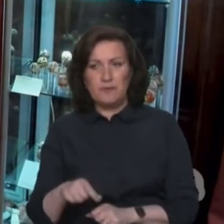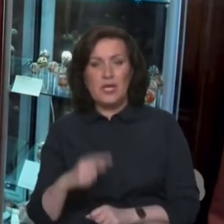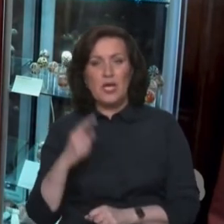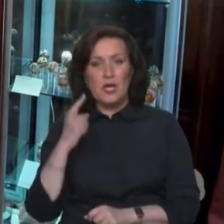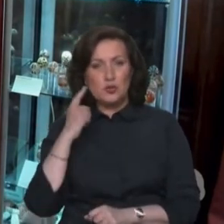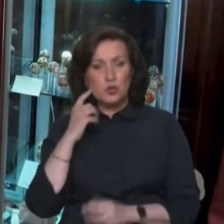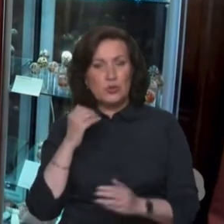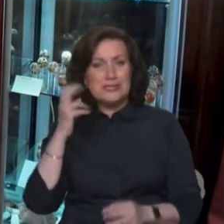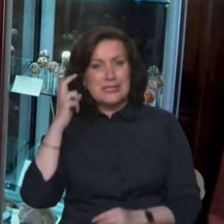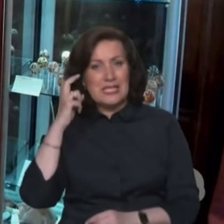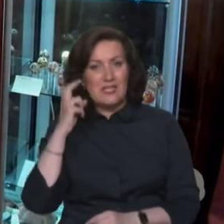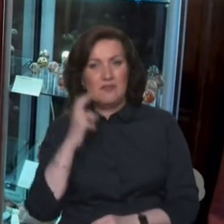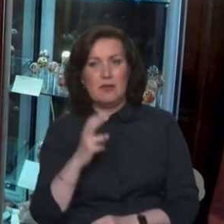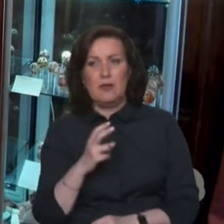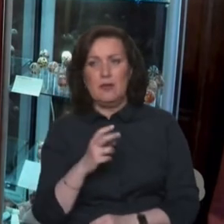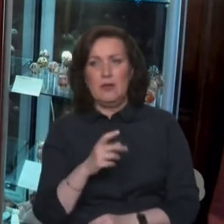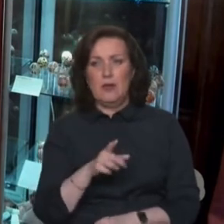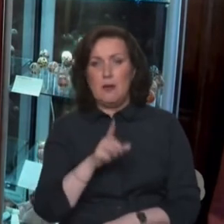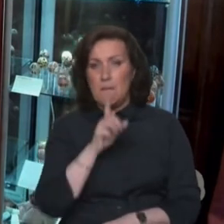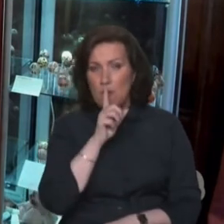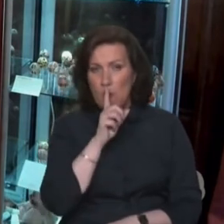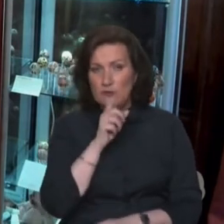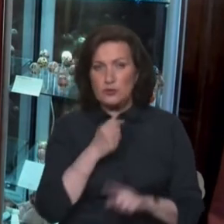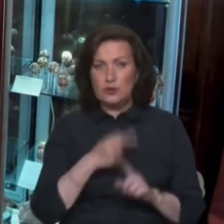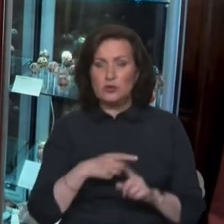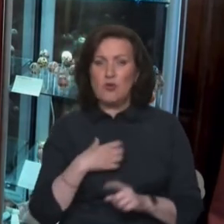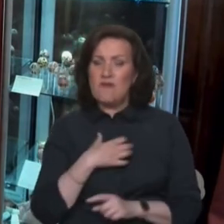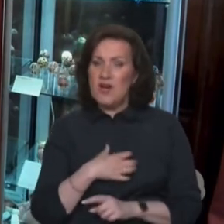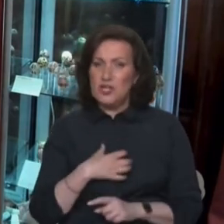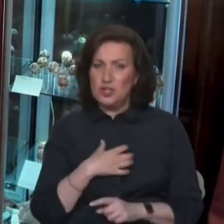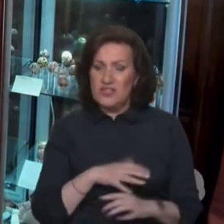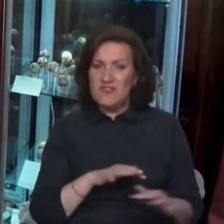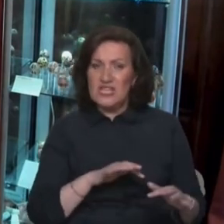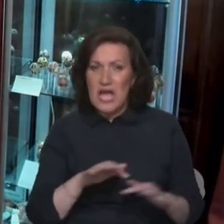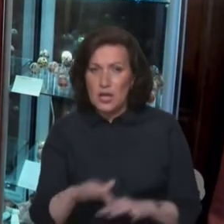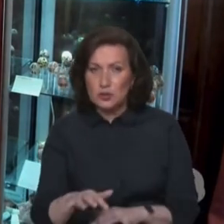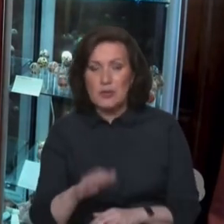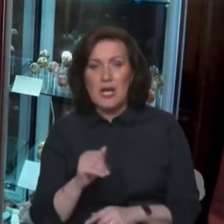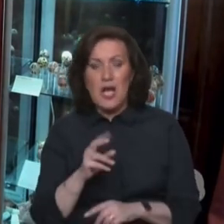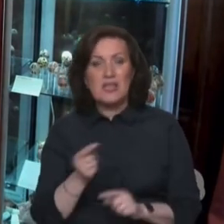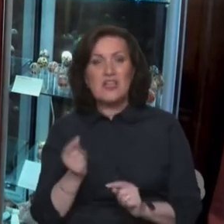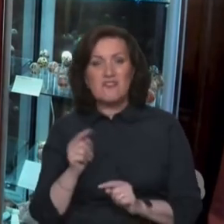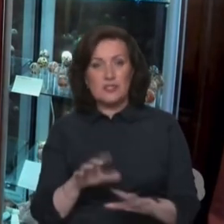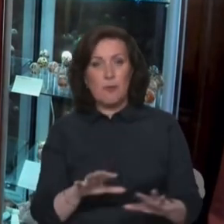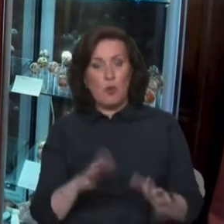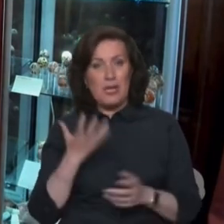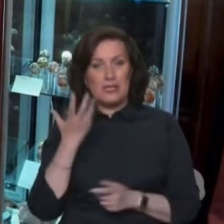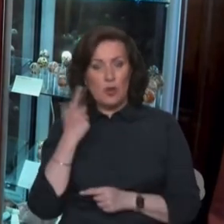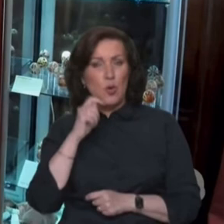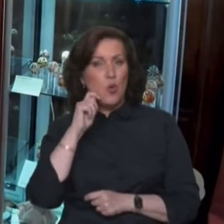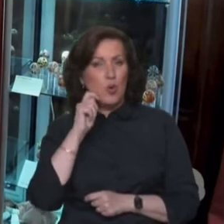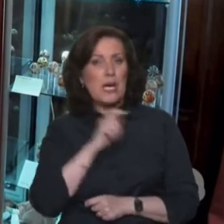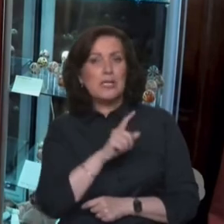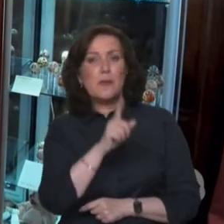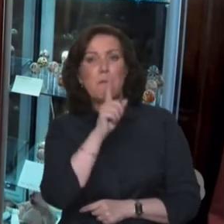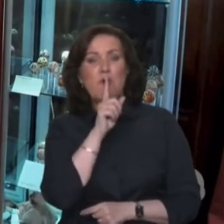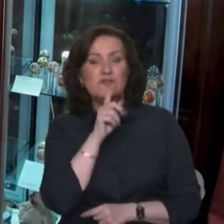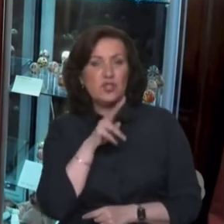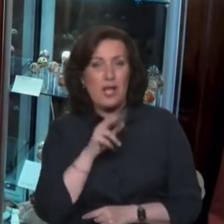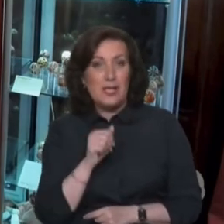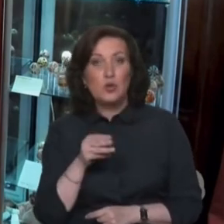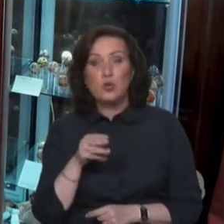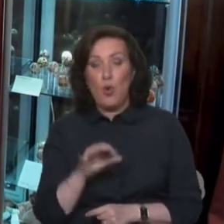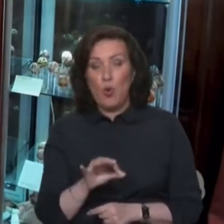чули від Києва, мовчити зараз тепер, бо це є дуже важливий контрнаступ. Але в тім моменті, коли Україна мовчала,